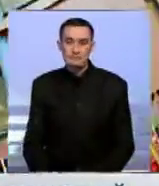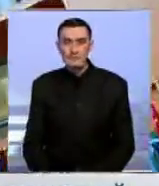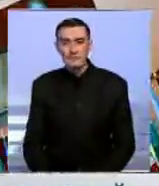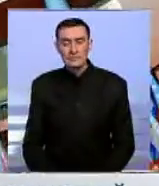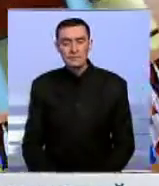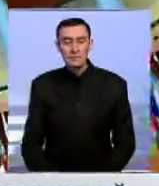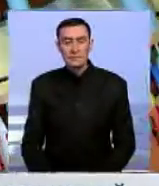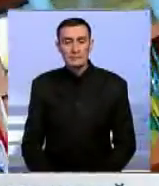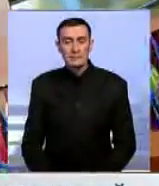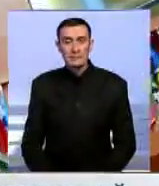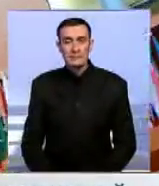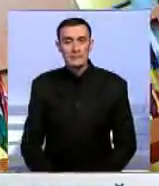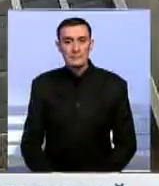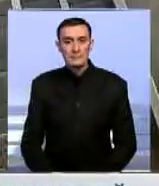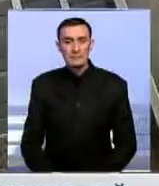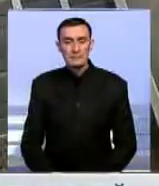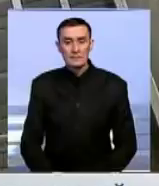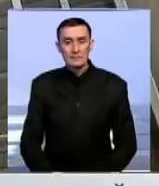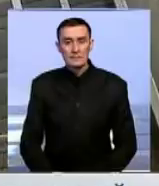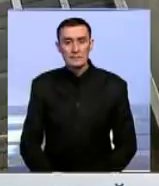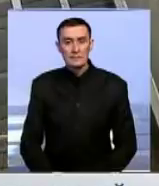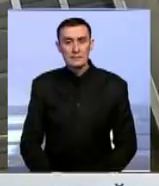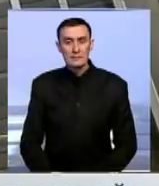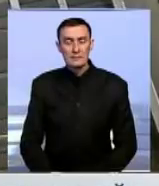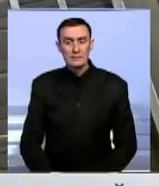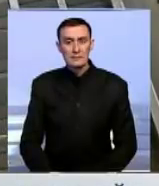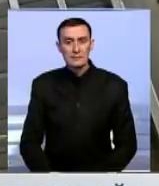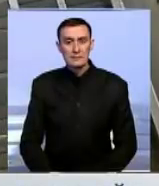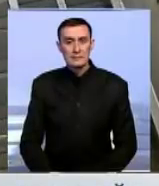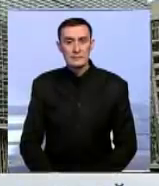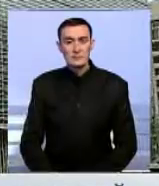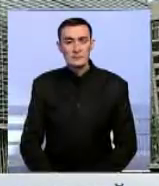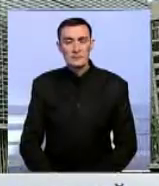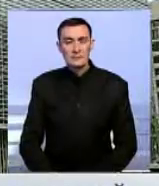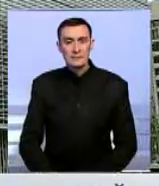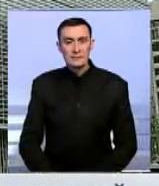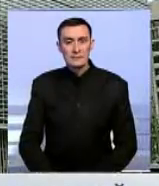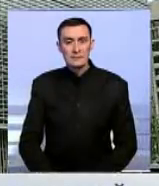Майра Абдрахманова, Ренат Садыров, Хабар 24, Вашингтон, США.